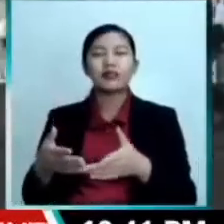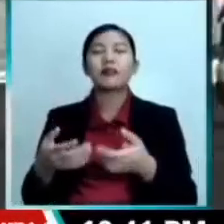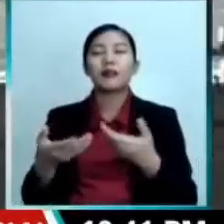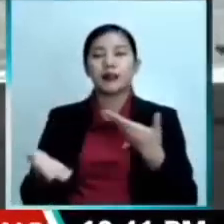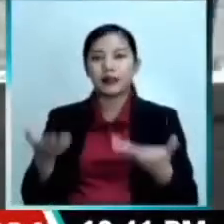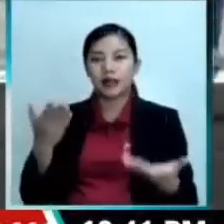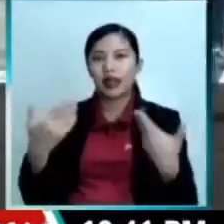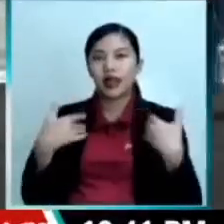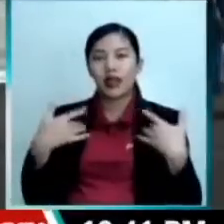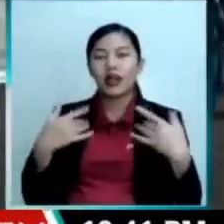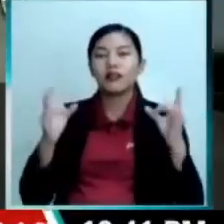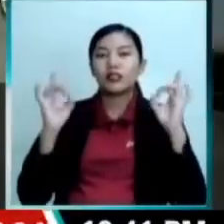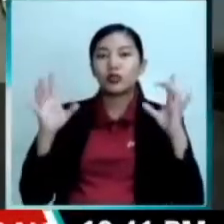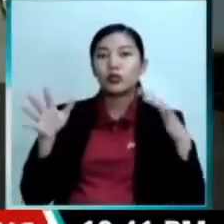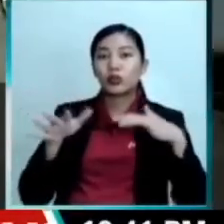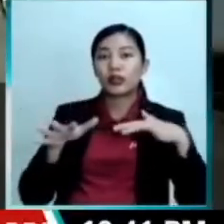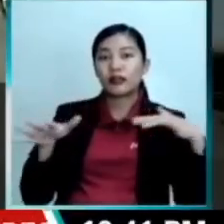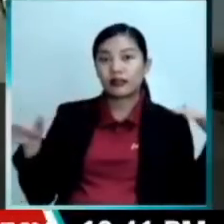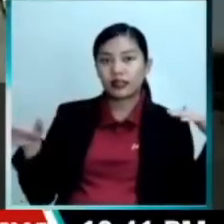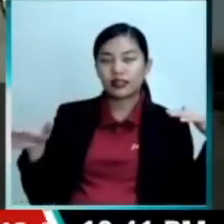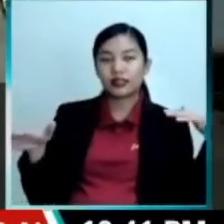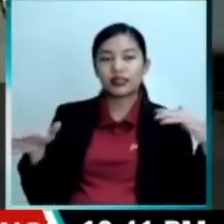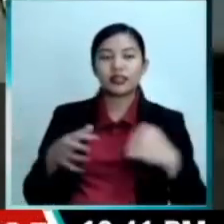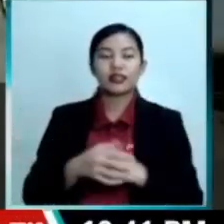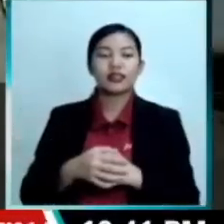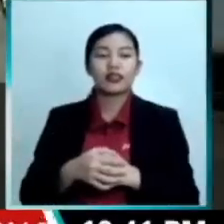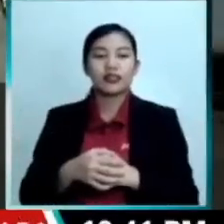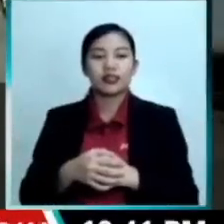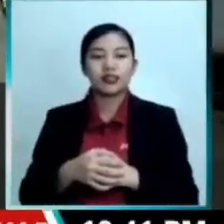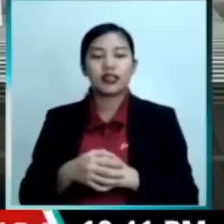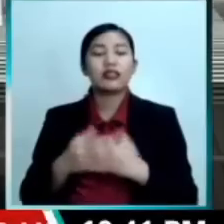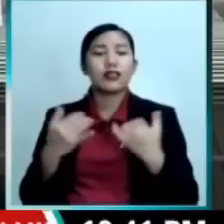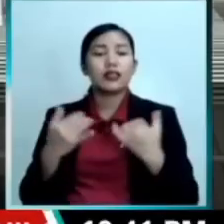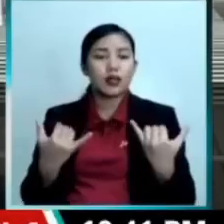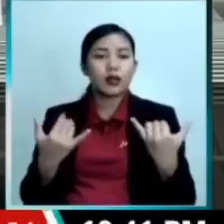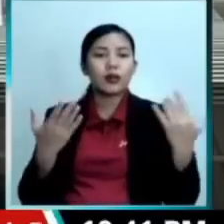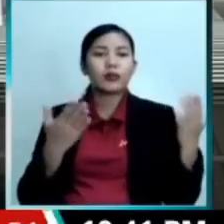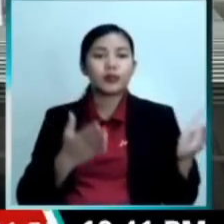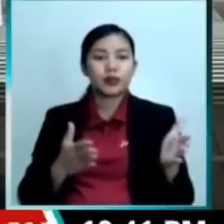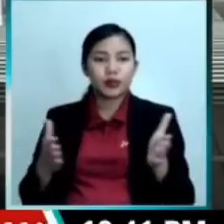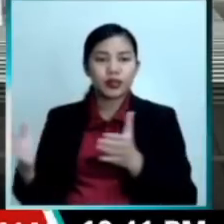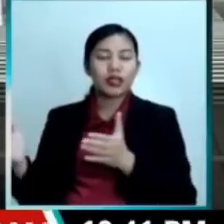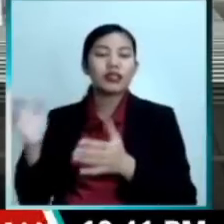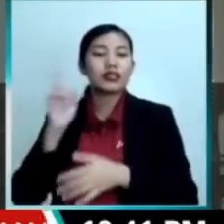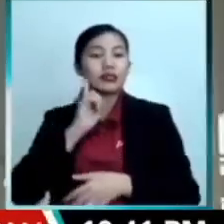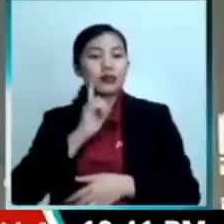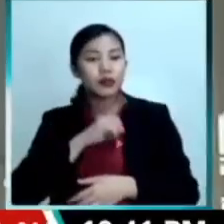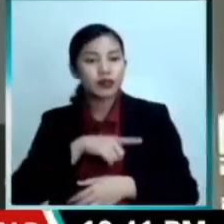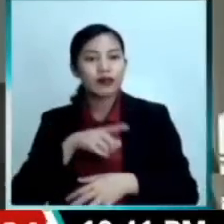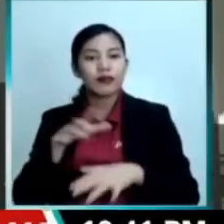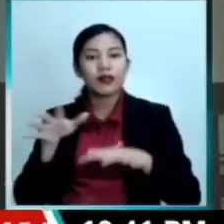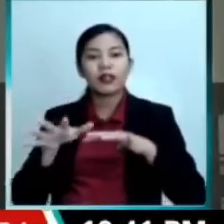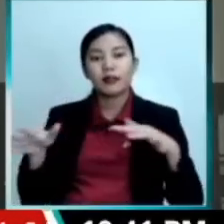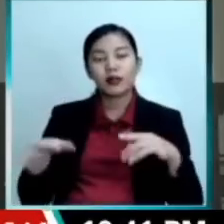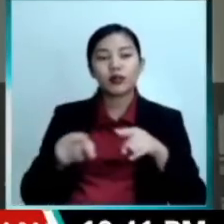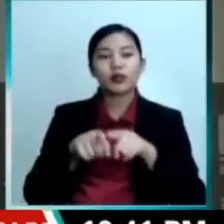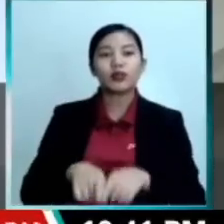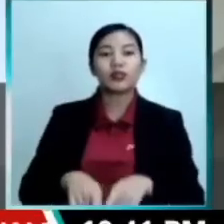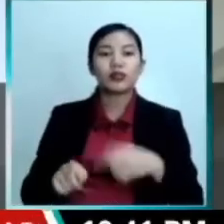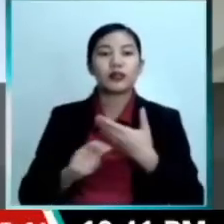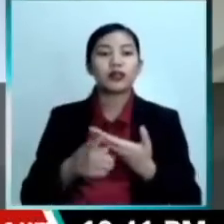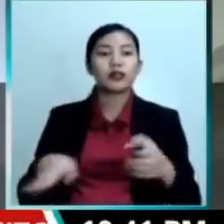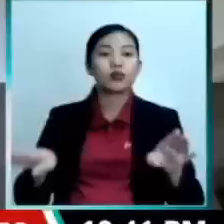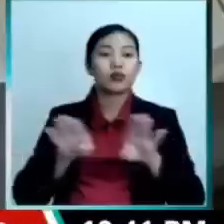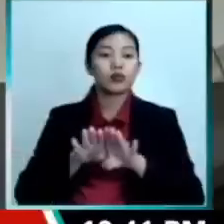sa ngayon ay hindi holiday. Pinaplan siya pa ang plano para sa trapiko pati na ang mga isasarang kalsada. Sabi naman ng National Museum